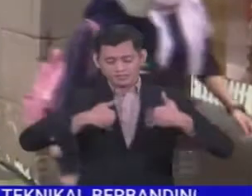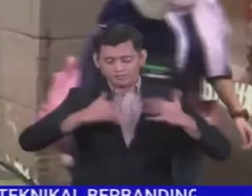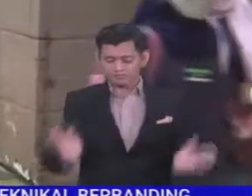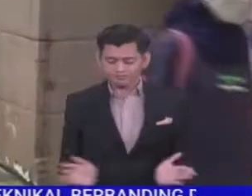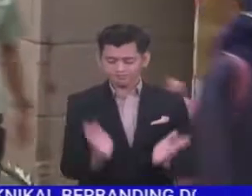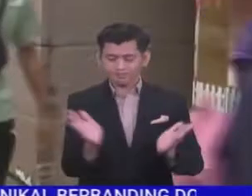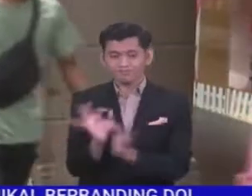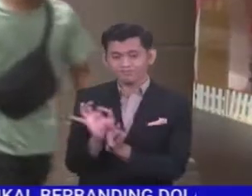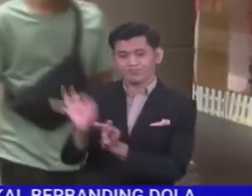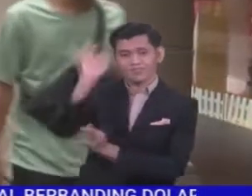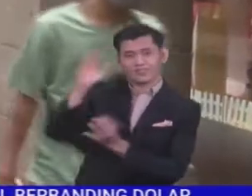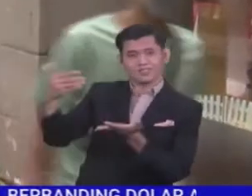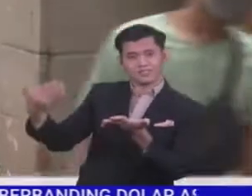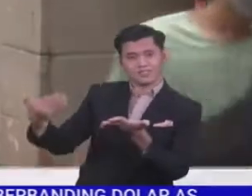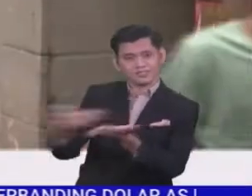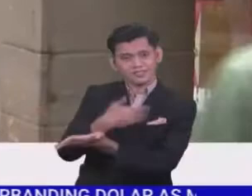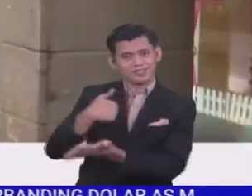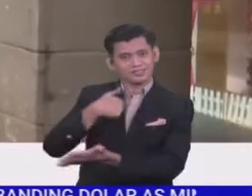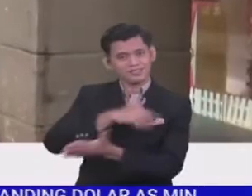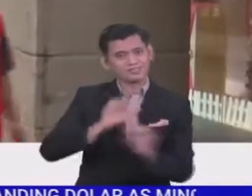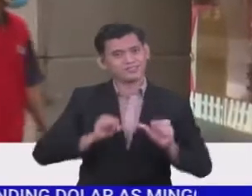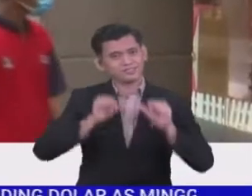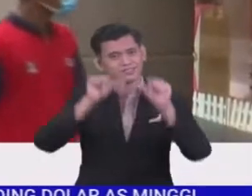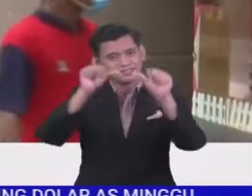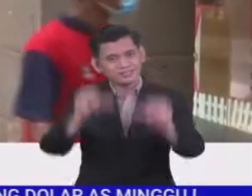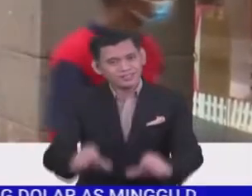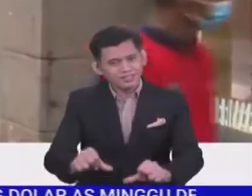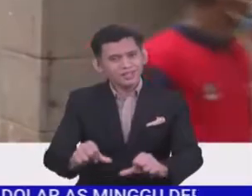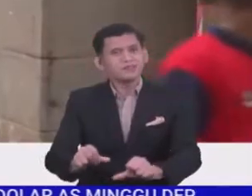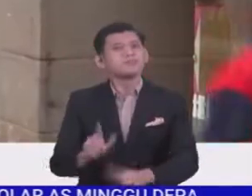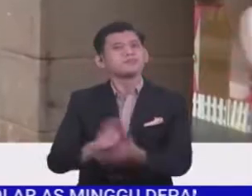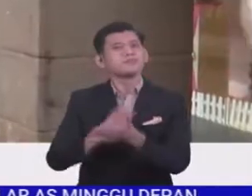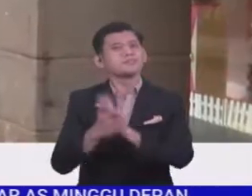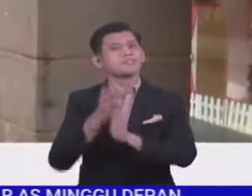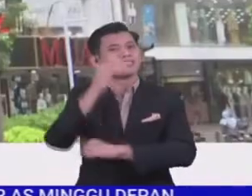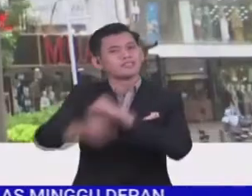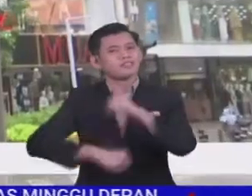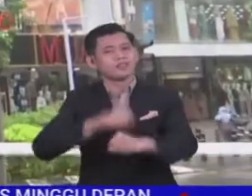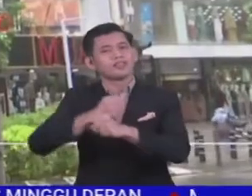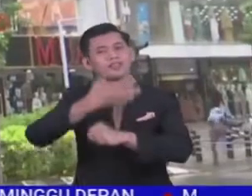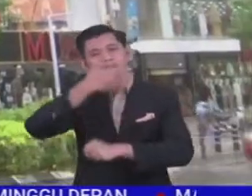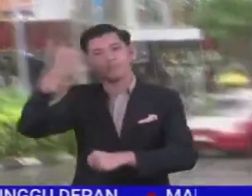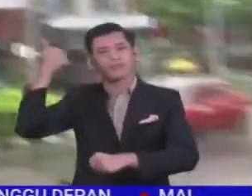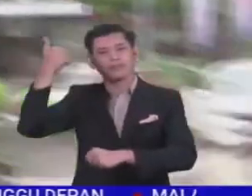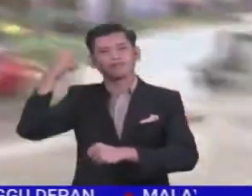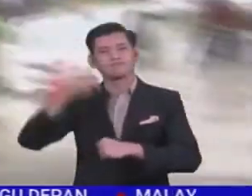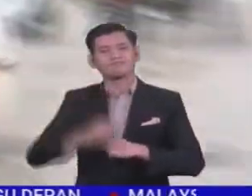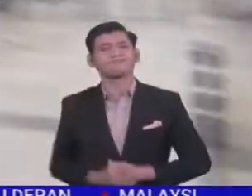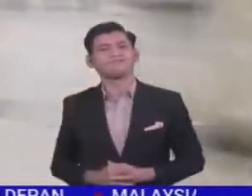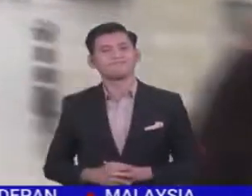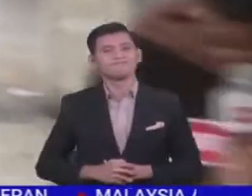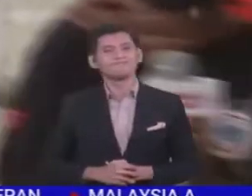yang baru, azam yang baru, kita terus menerajui tahun ni dengan baik.